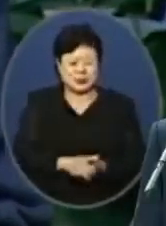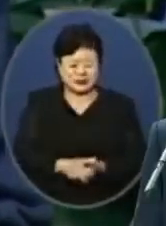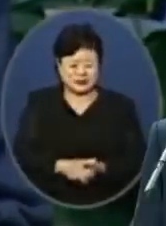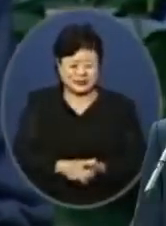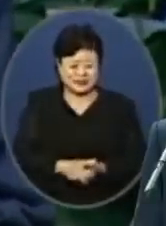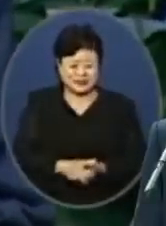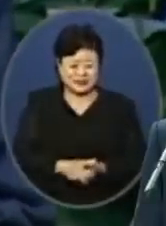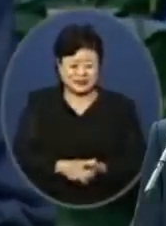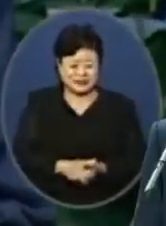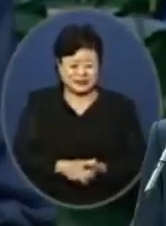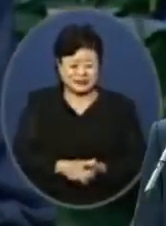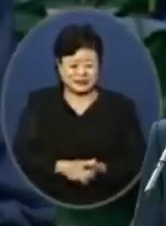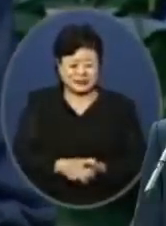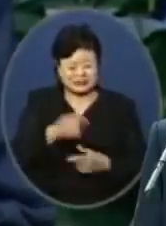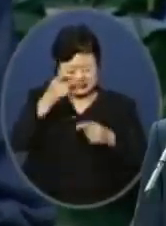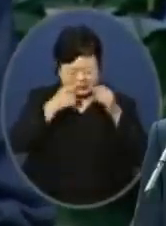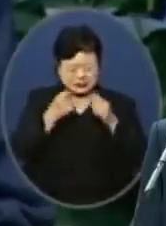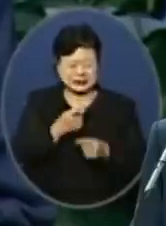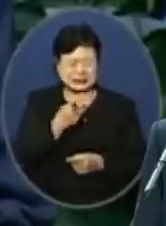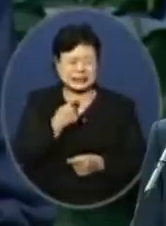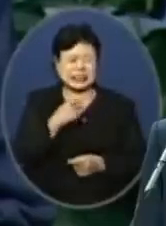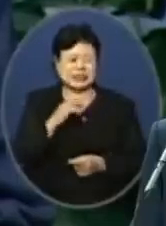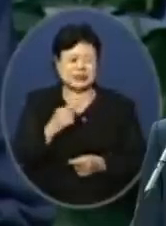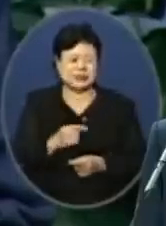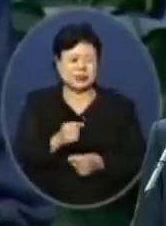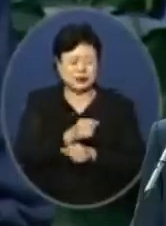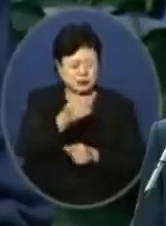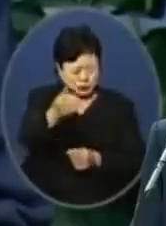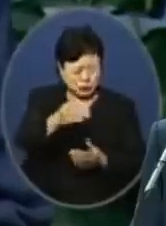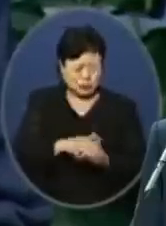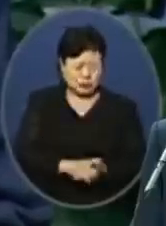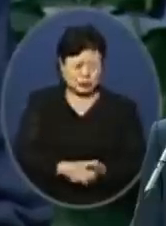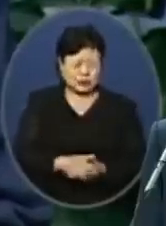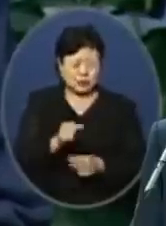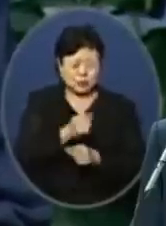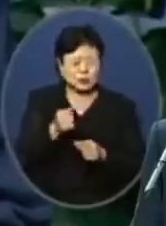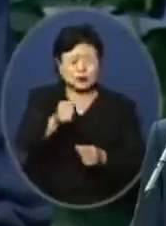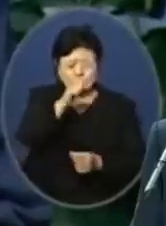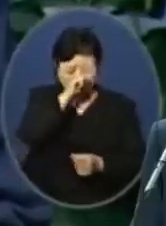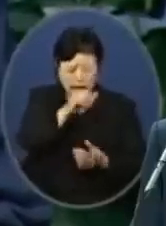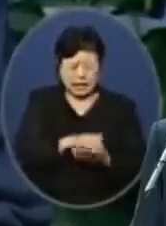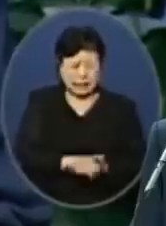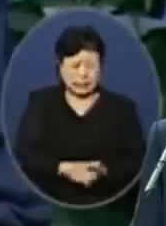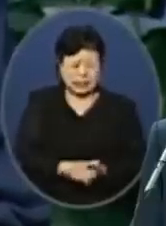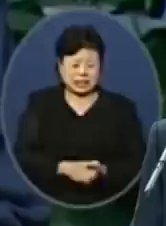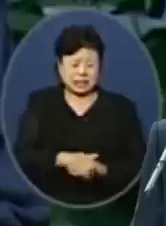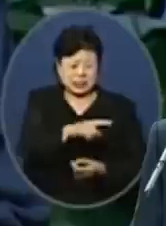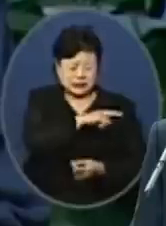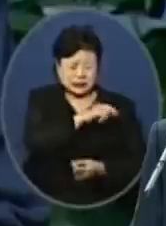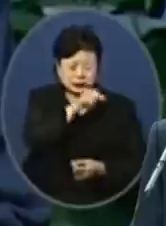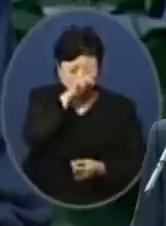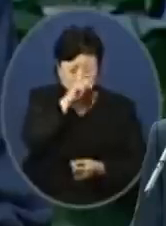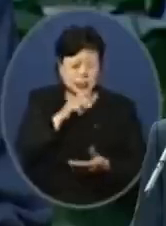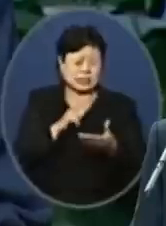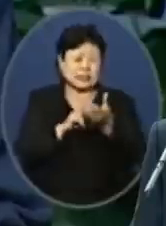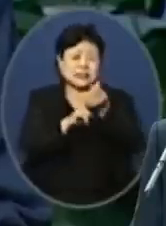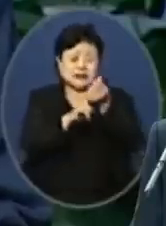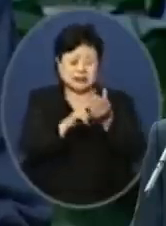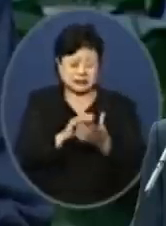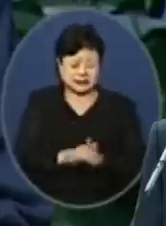좀 슬픈 일을 당해도 용서해주고 용서가 제일 위대한 기적인